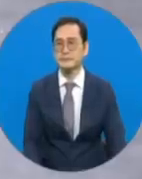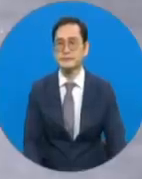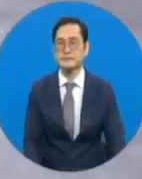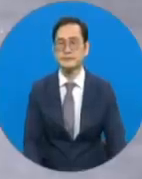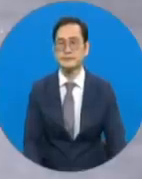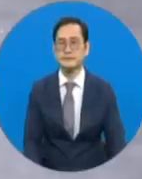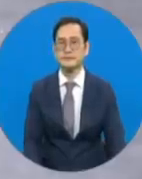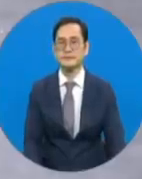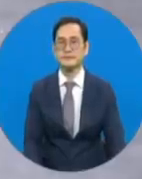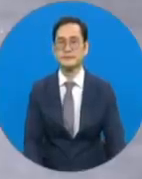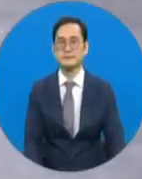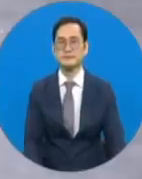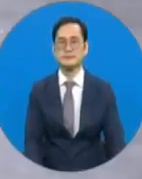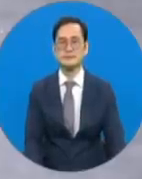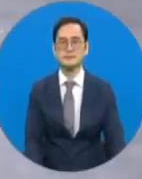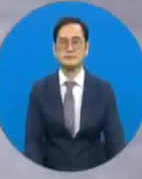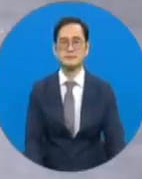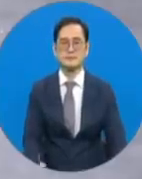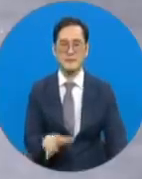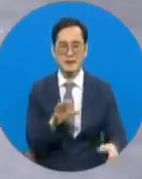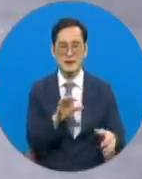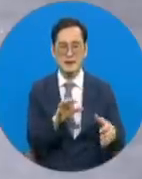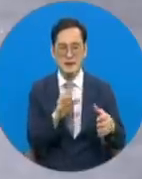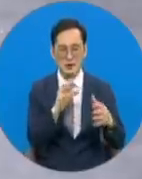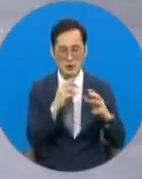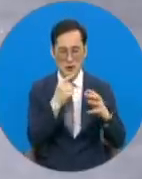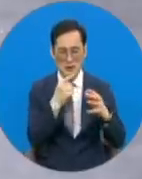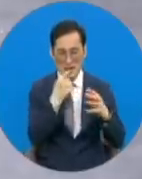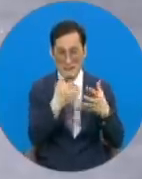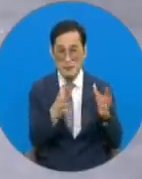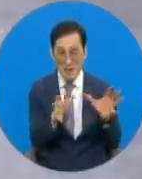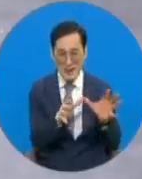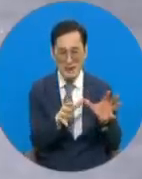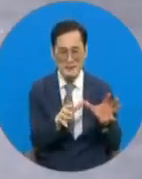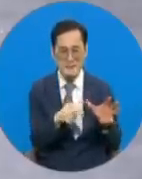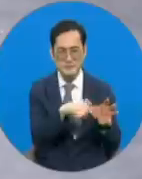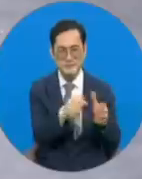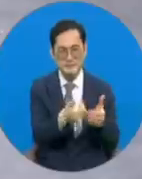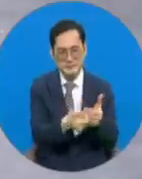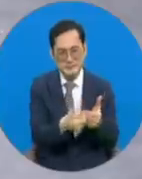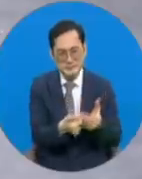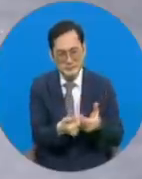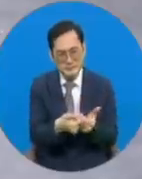깊어진 갈등의 골, 야당 심리적 분당.